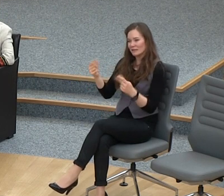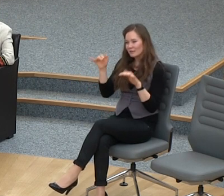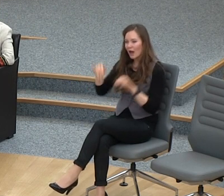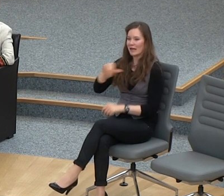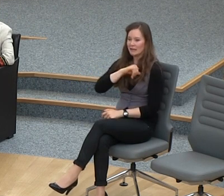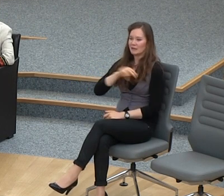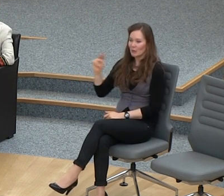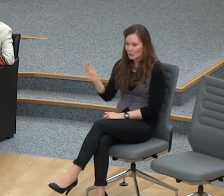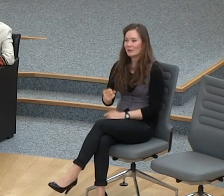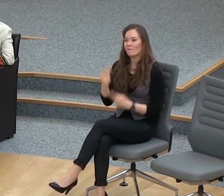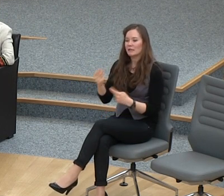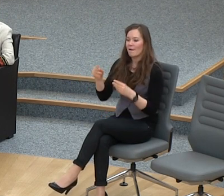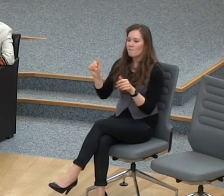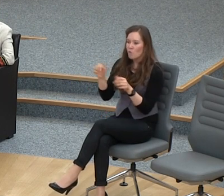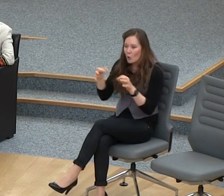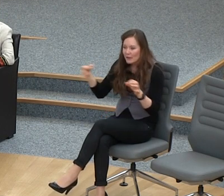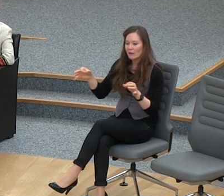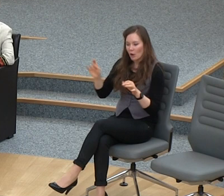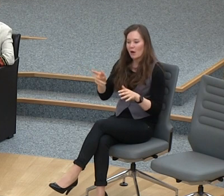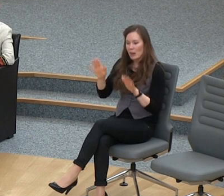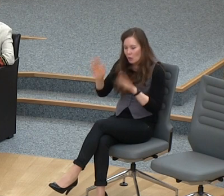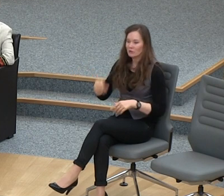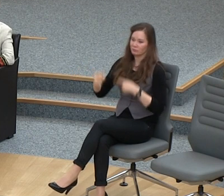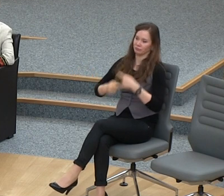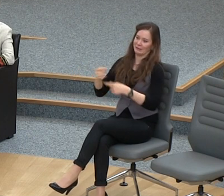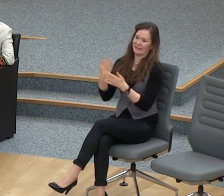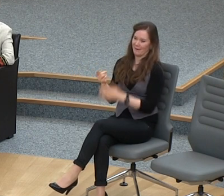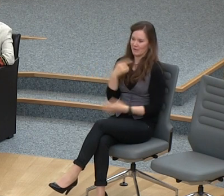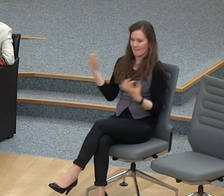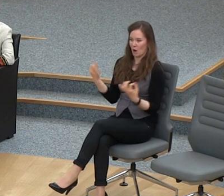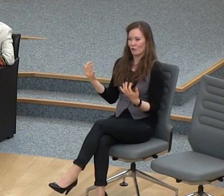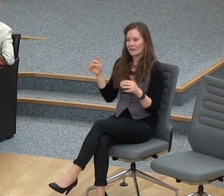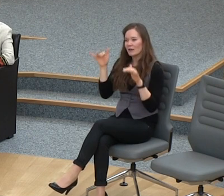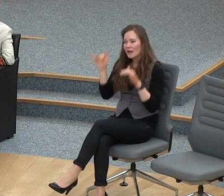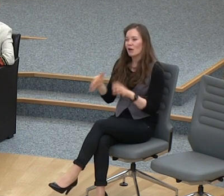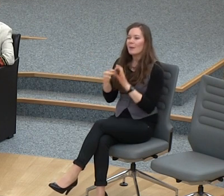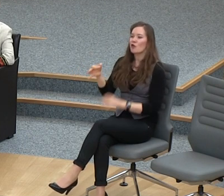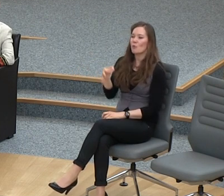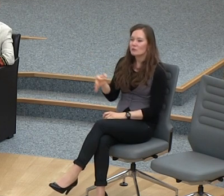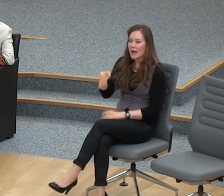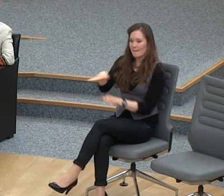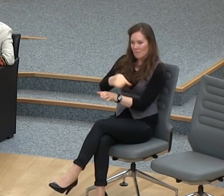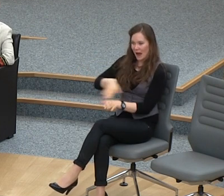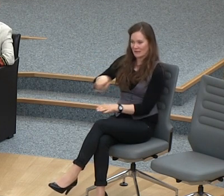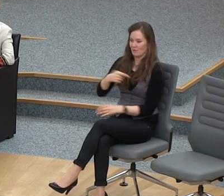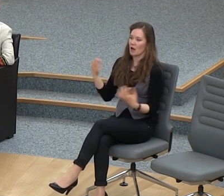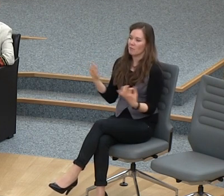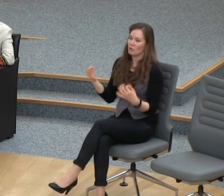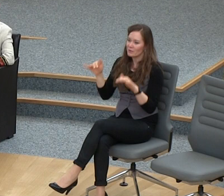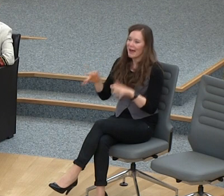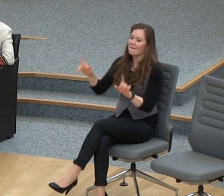gemeinsamen Interessen auch formulieren und ausleben können. Da brauchen wir gerade auf der kommunalen Ebene, brauchen